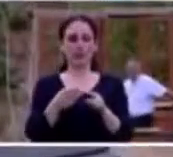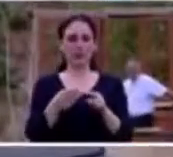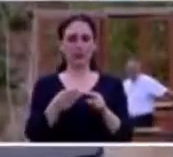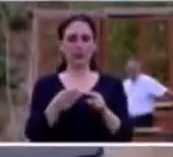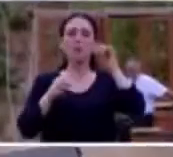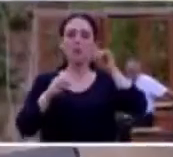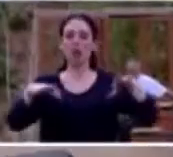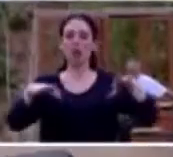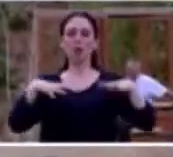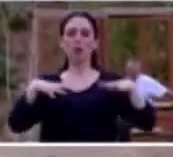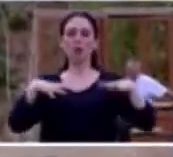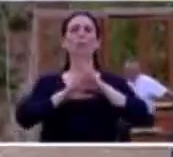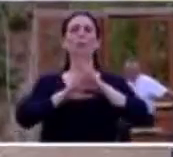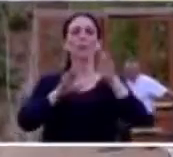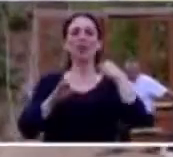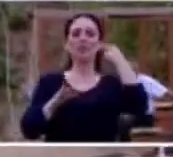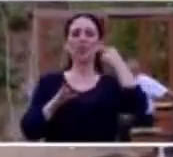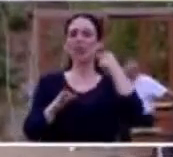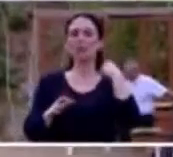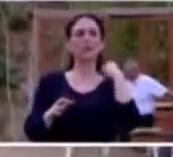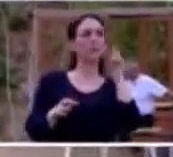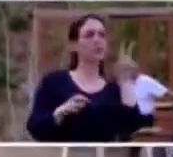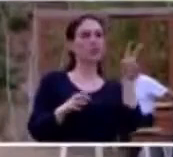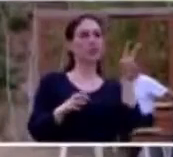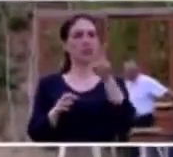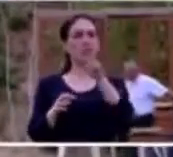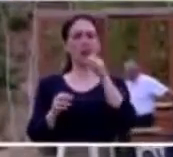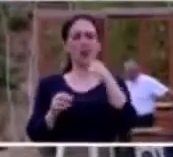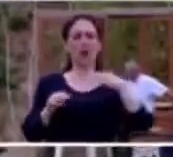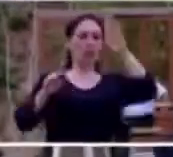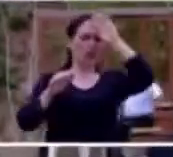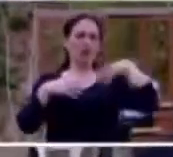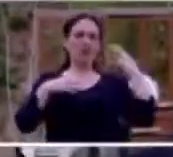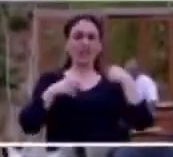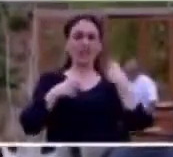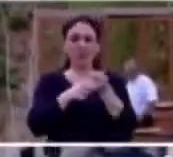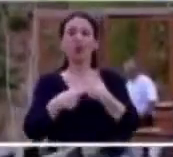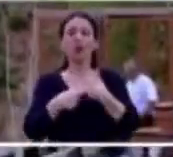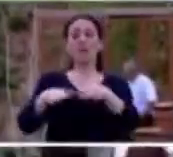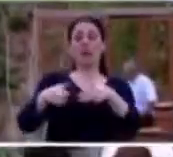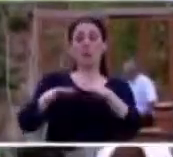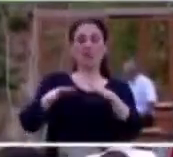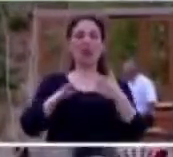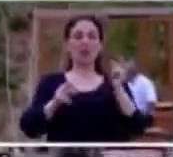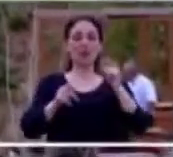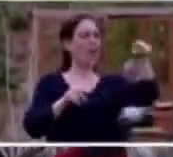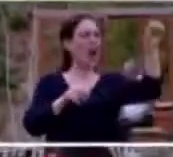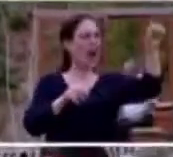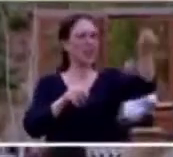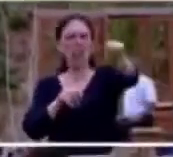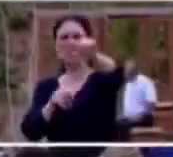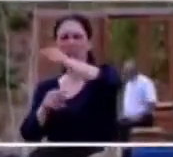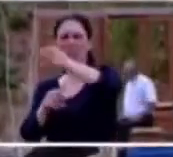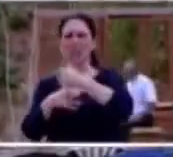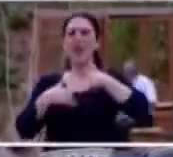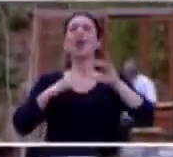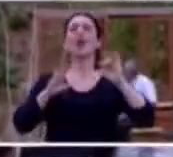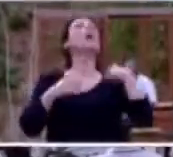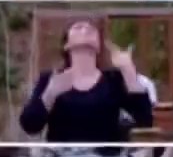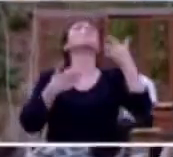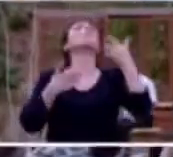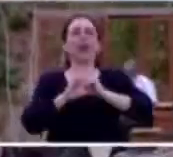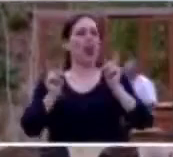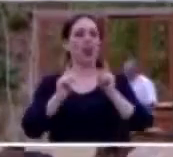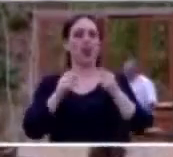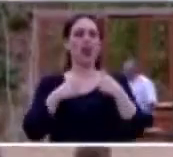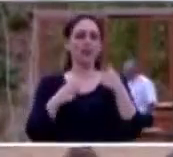نواب شغلتها وعملتها تتنصل من المسؤولية دايما ودايما تلمي اللوم على الغير، ما تنتخبوني.